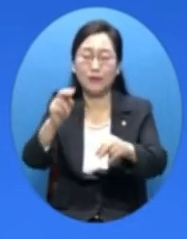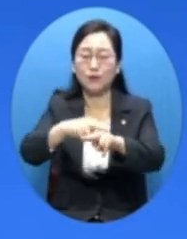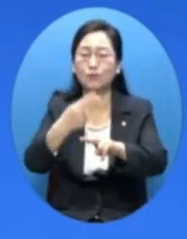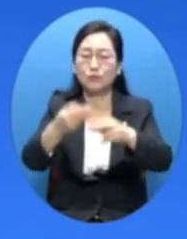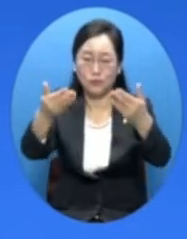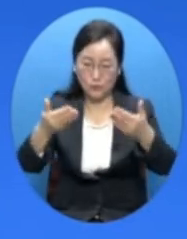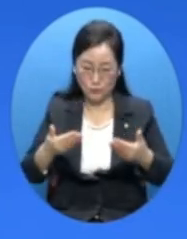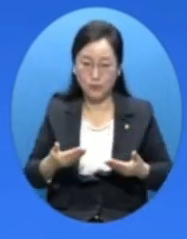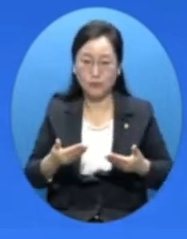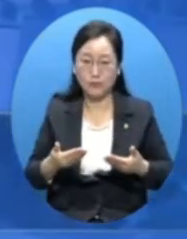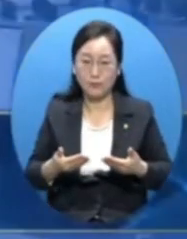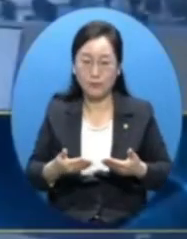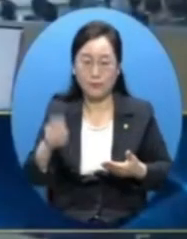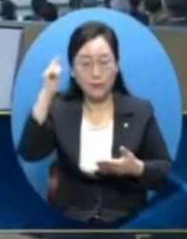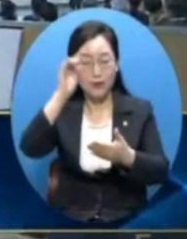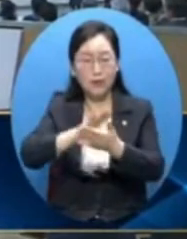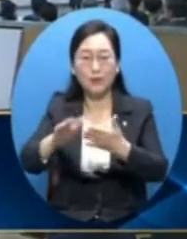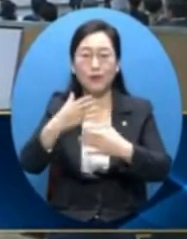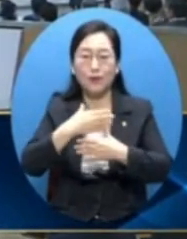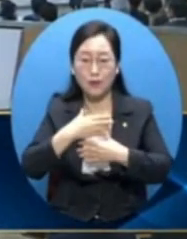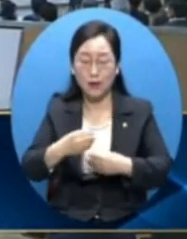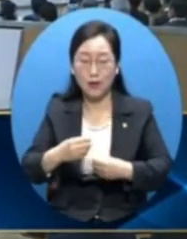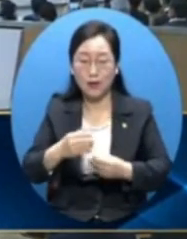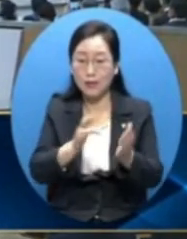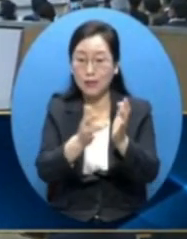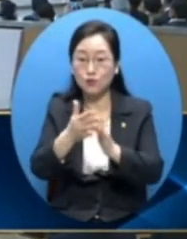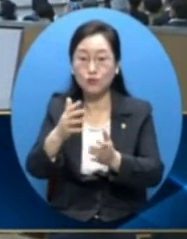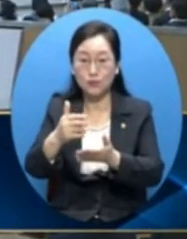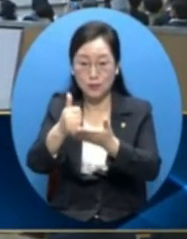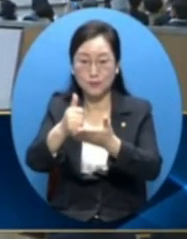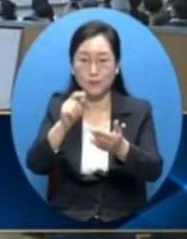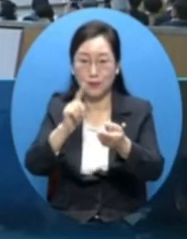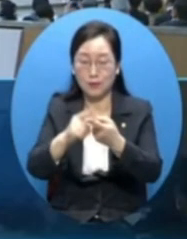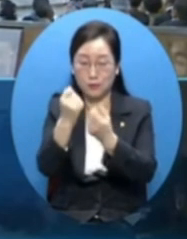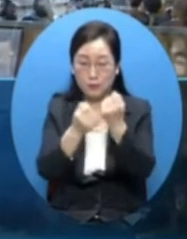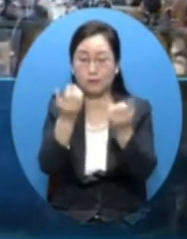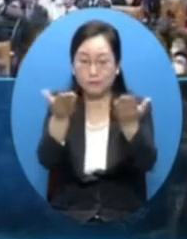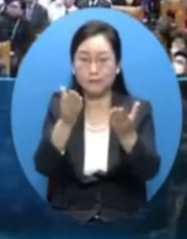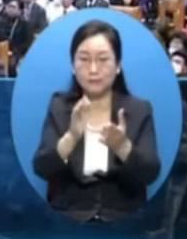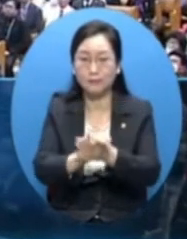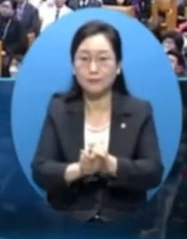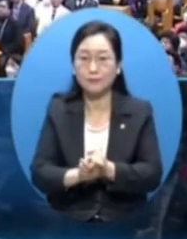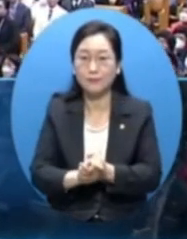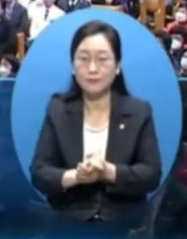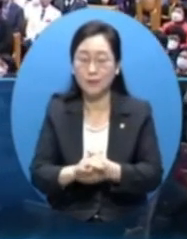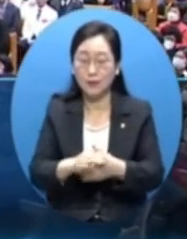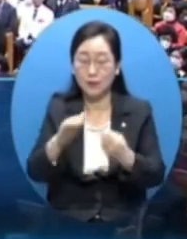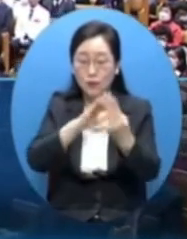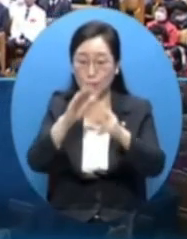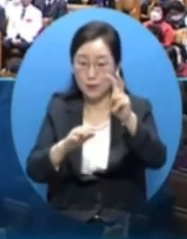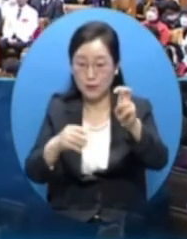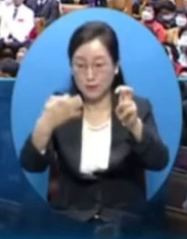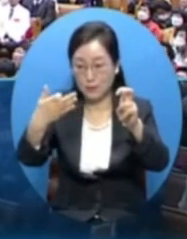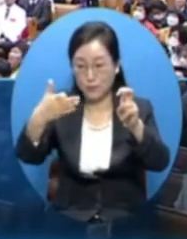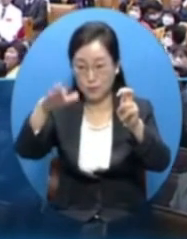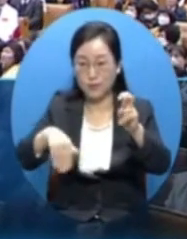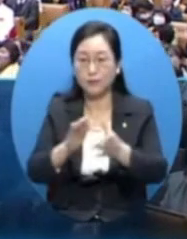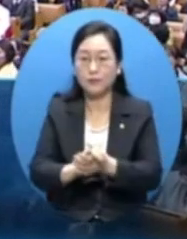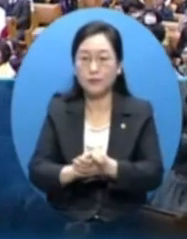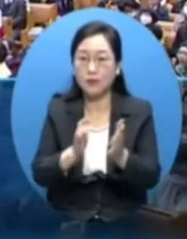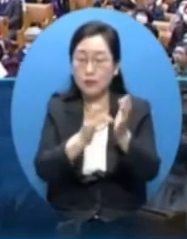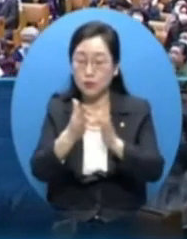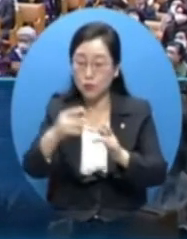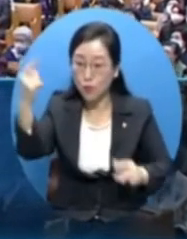것입니다. 평안을 주시는 예수님에 대해서 성경 요한복음 20장 19절 20절은 이렇게 이어서 말씀합니다. 예수께서 오사 가운데서도